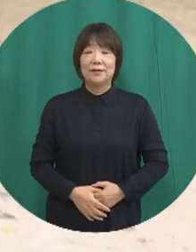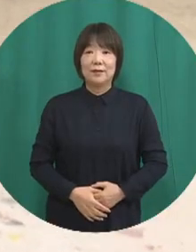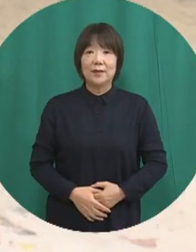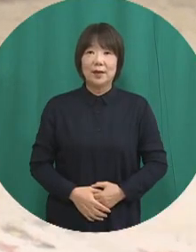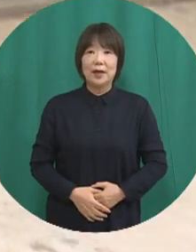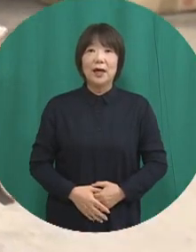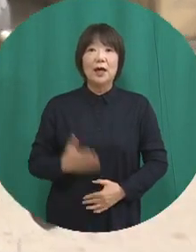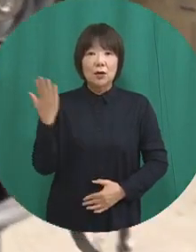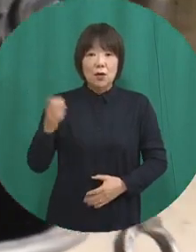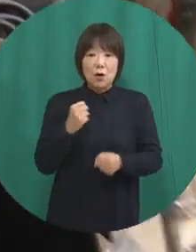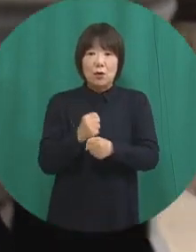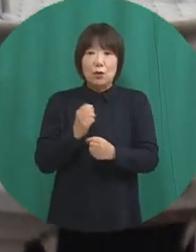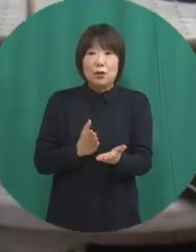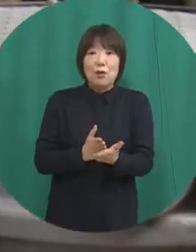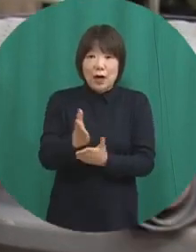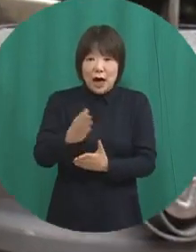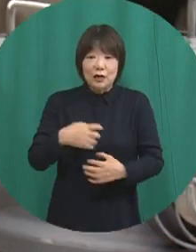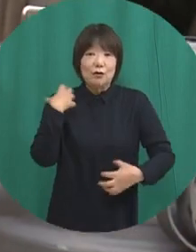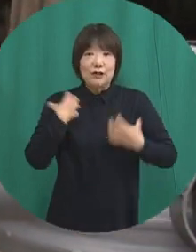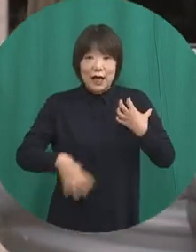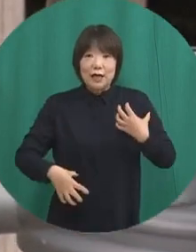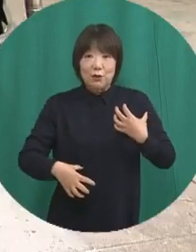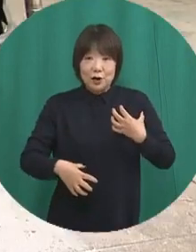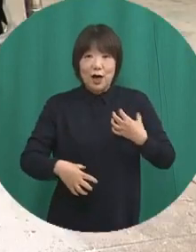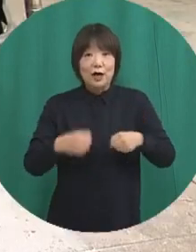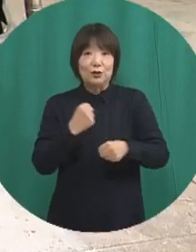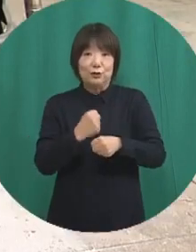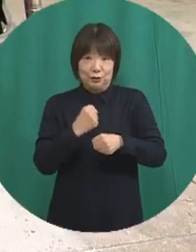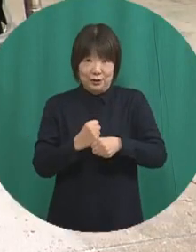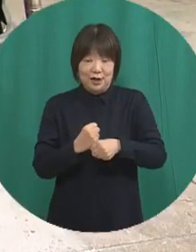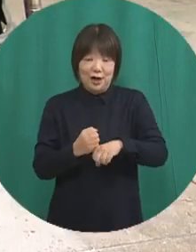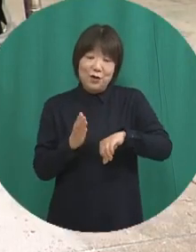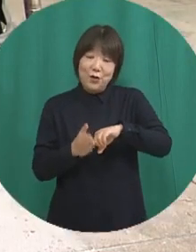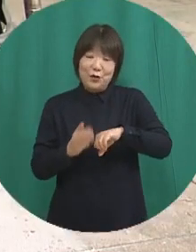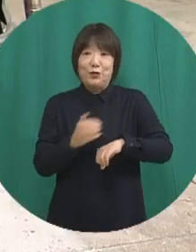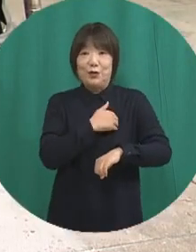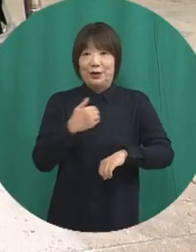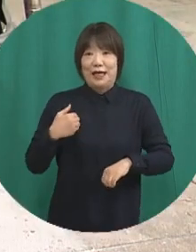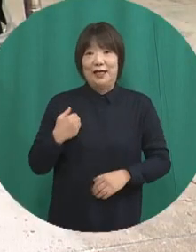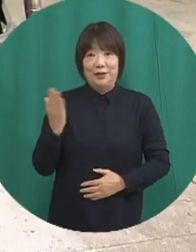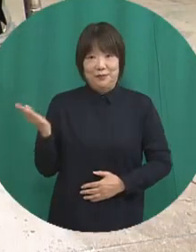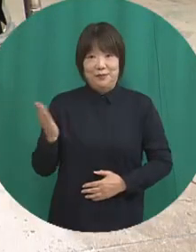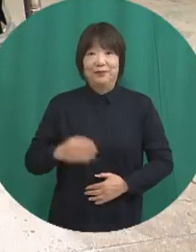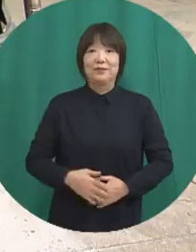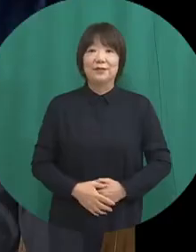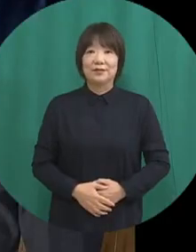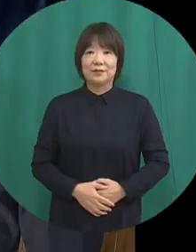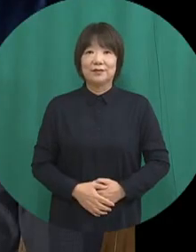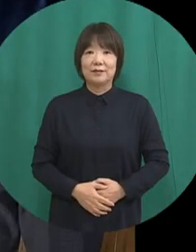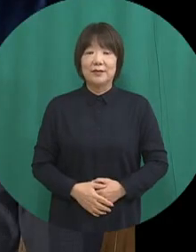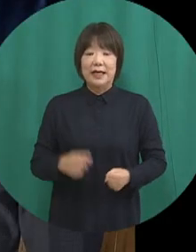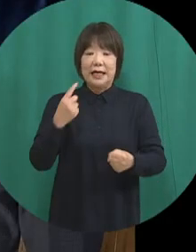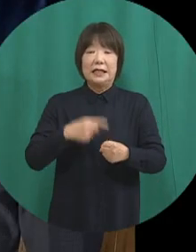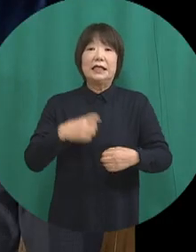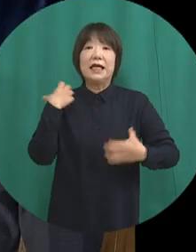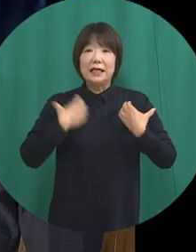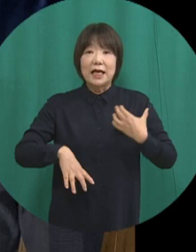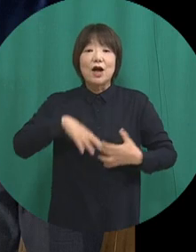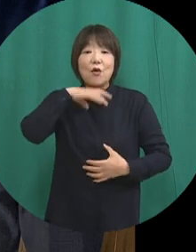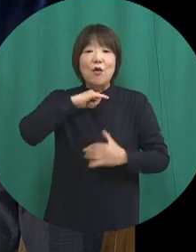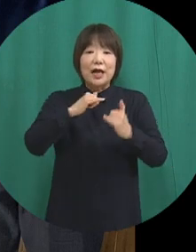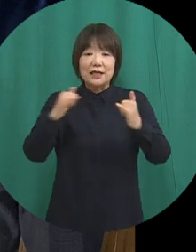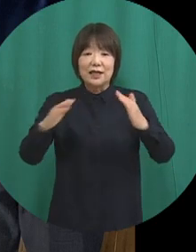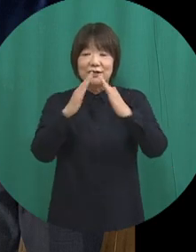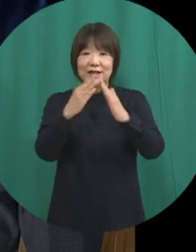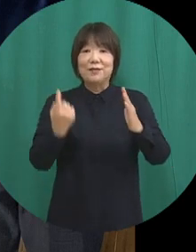工業科の生徒がタイヤのホイールなどの廃材で作った料理も作れる焚き火台です。また1年生は高